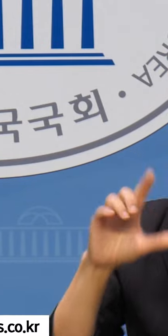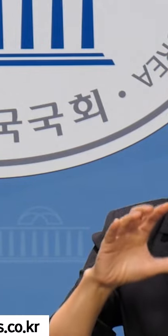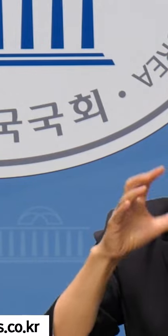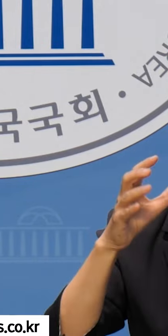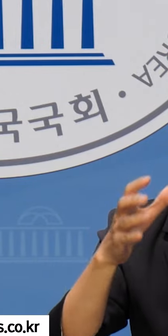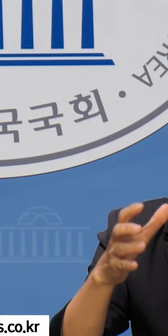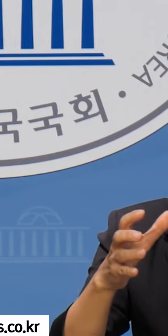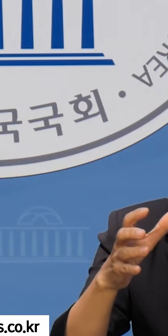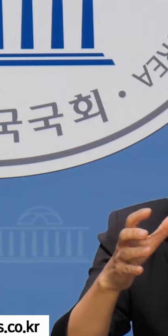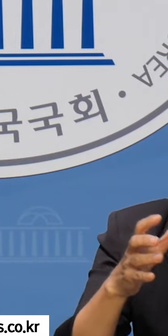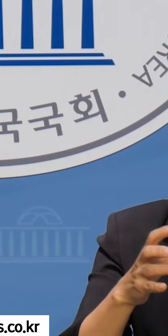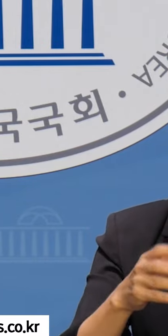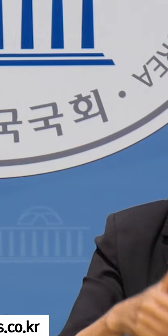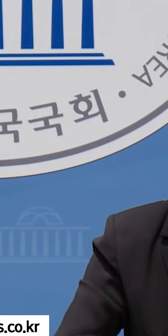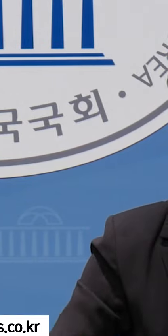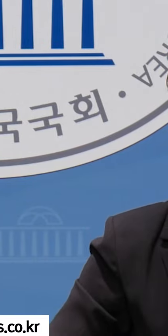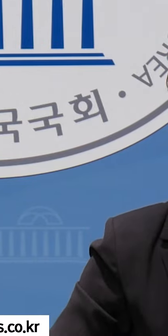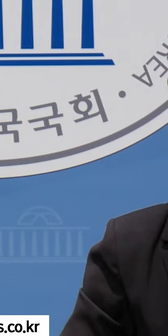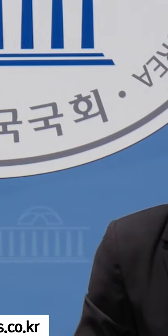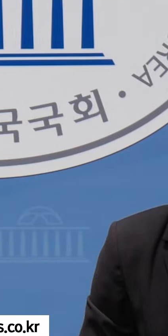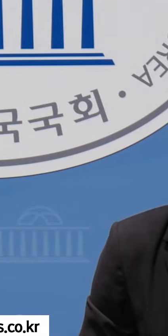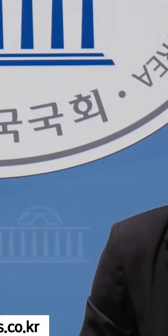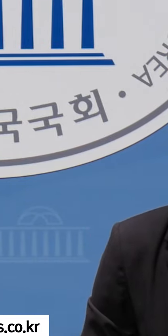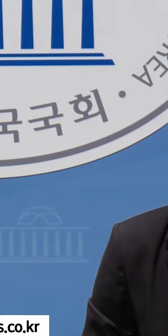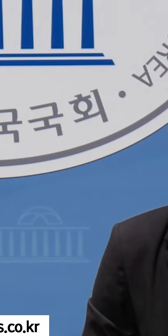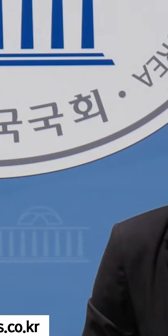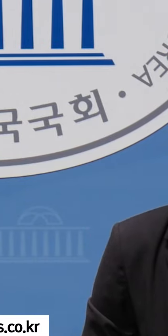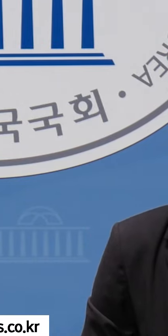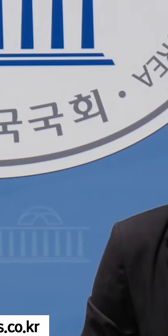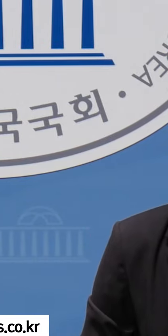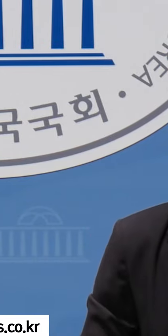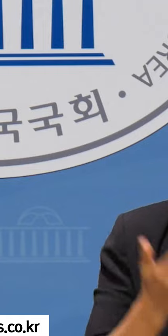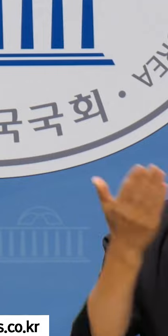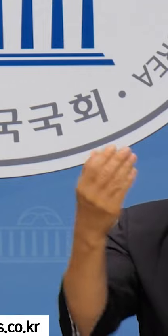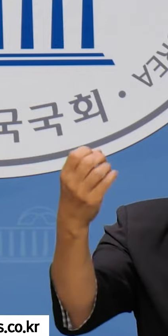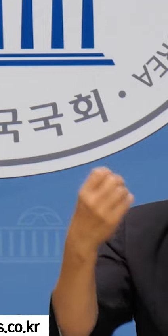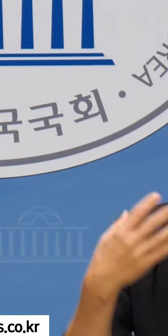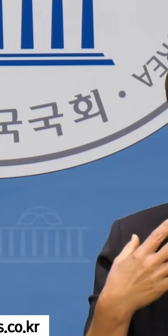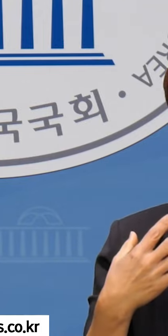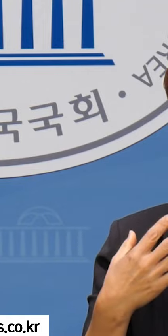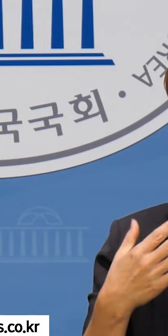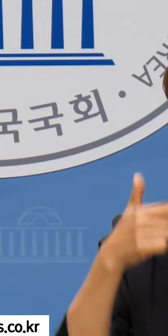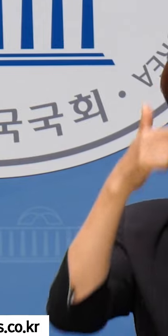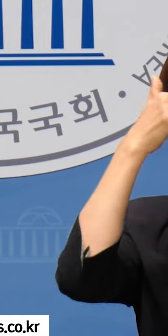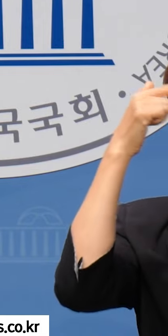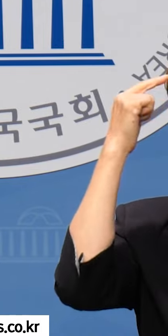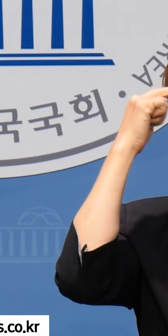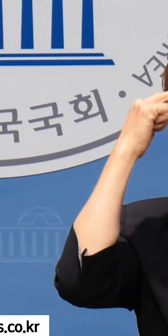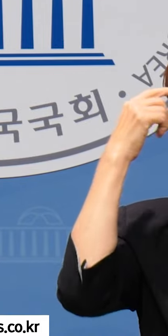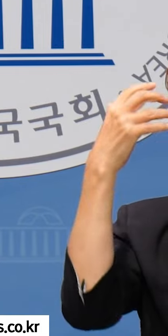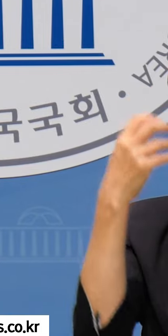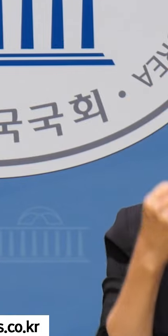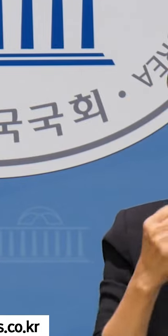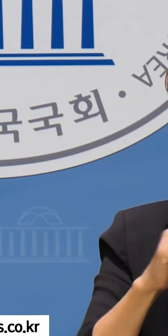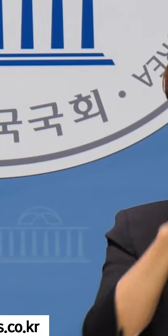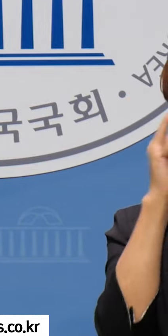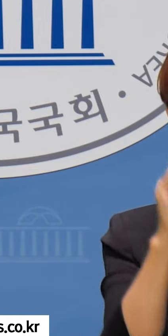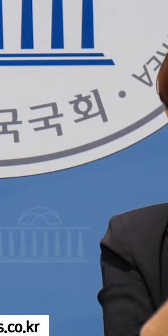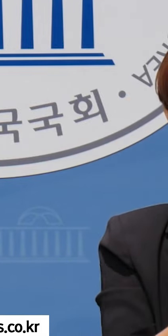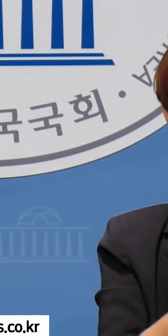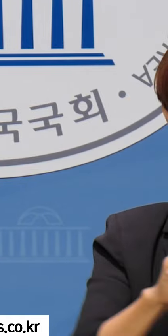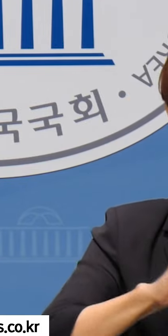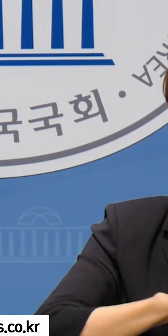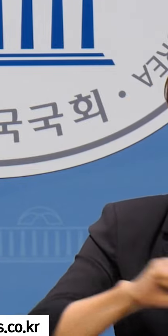때보다 절절하게 와닿습니다. 당신의 말씀들은 노무현 정신이 되어 우리 사회에 살아